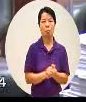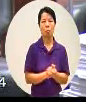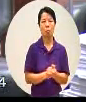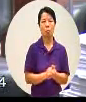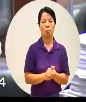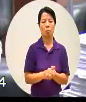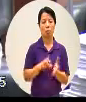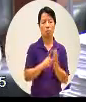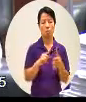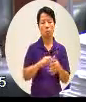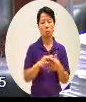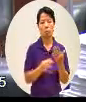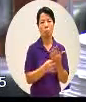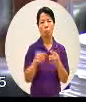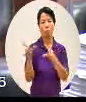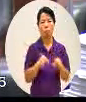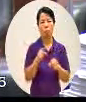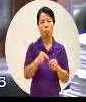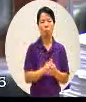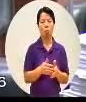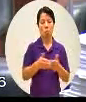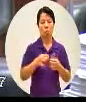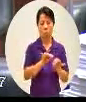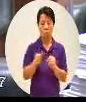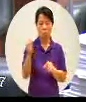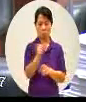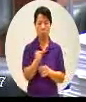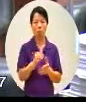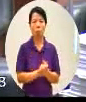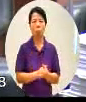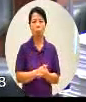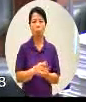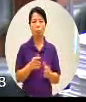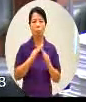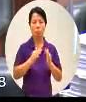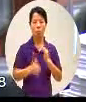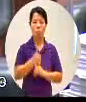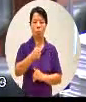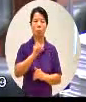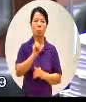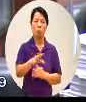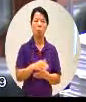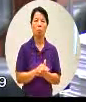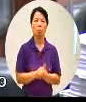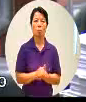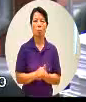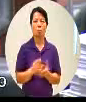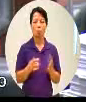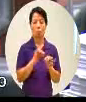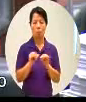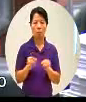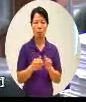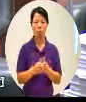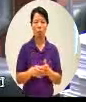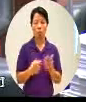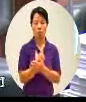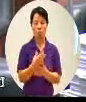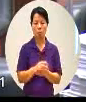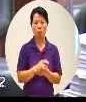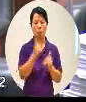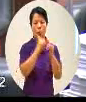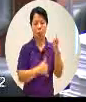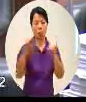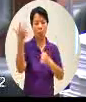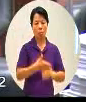依据啊，爱五笔啊。我市长报告啊，阮庄卡的人哦，迄土地话拢租散，